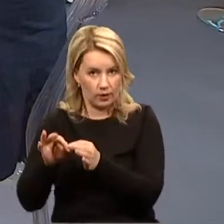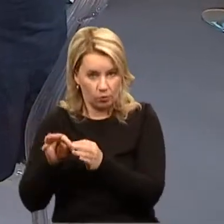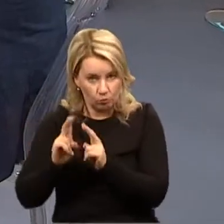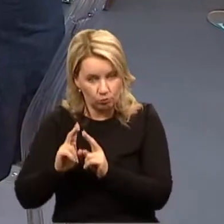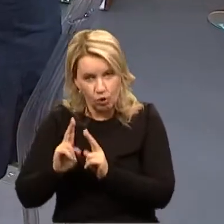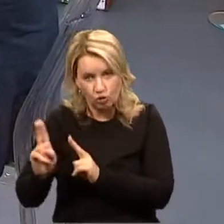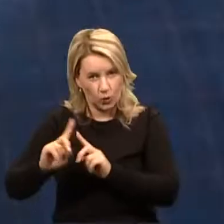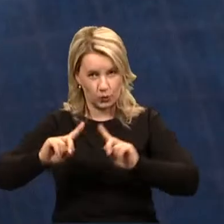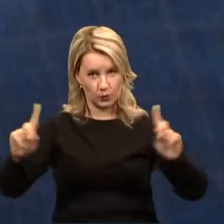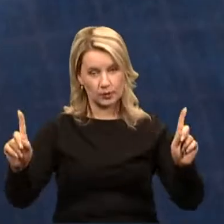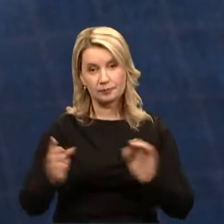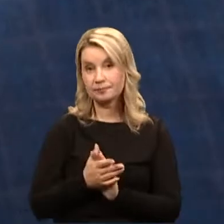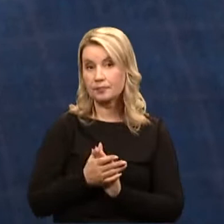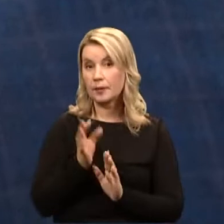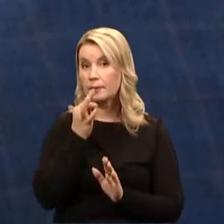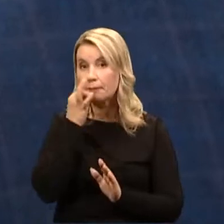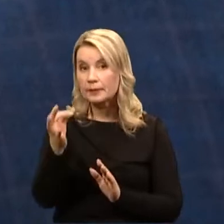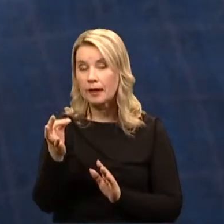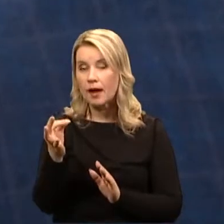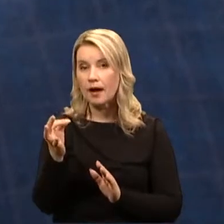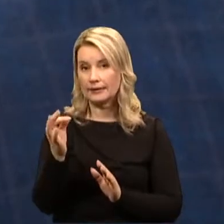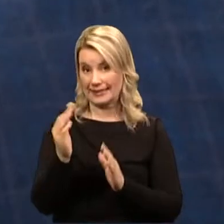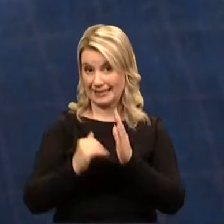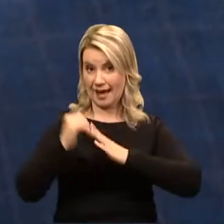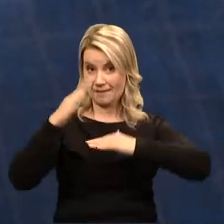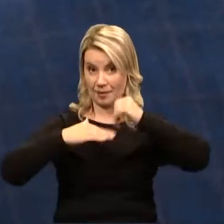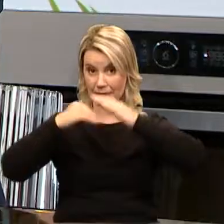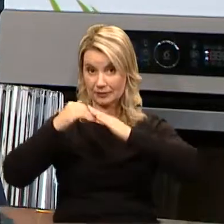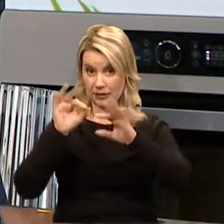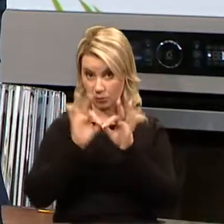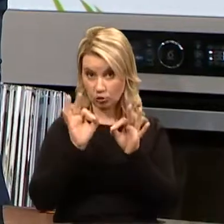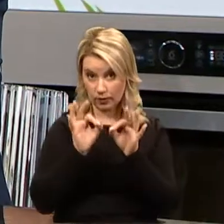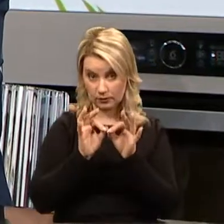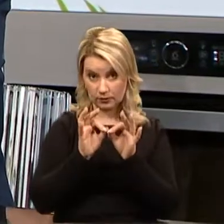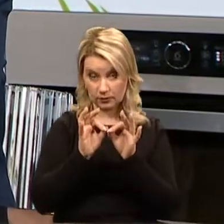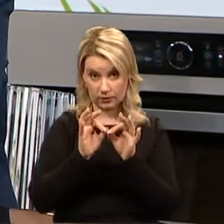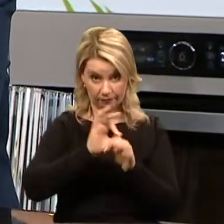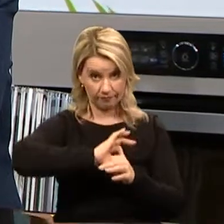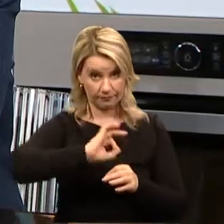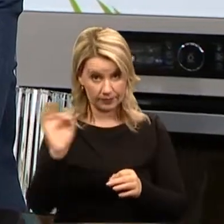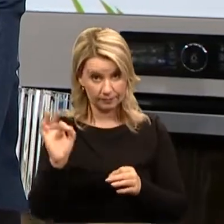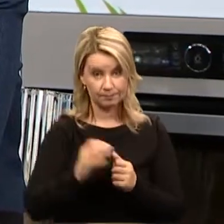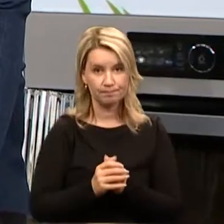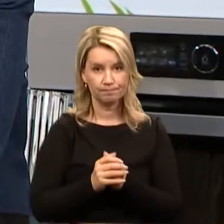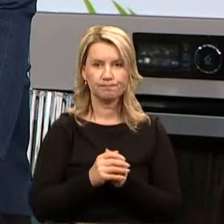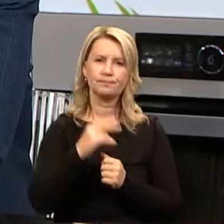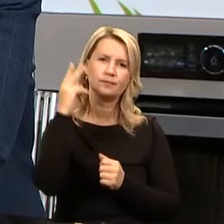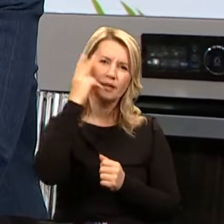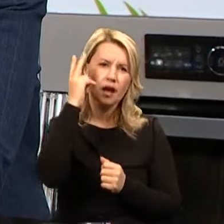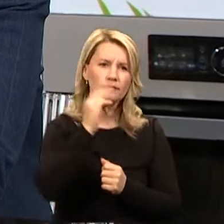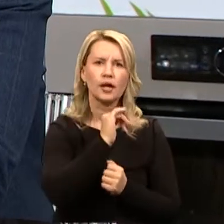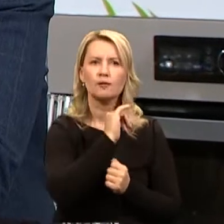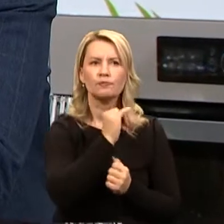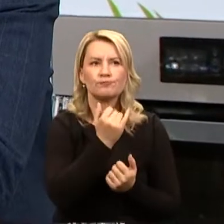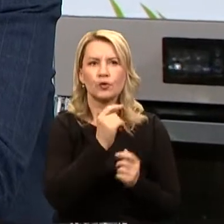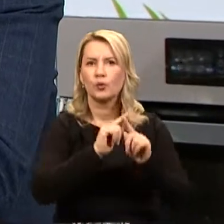Jaké stavební spoření má pro děti smysl a má vůbec smysl? Každý ten finanční produkt má své opodstatnění a